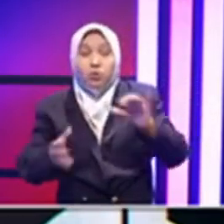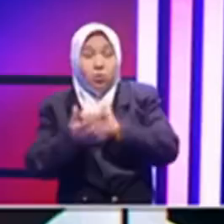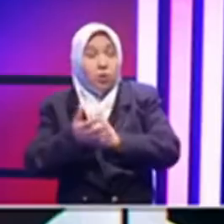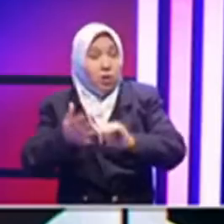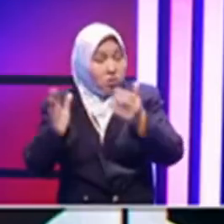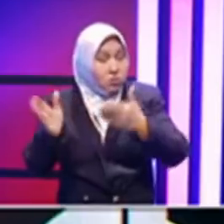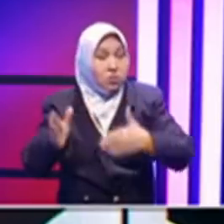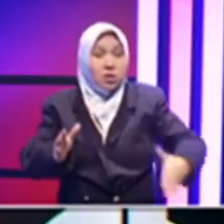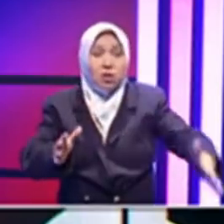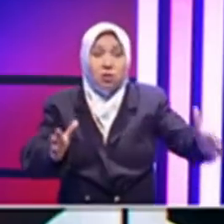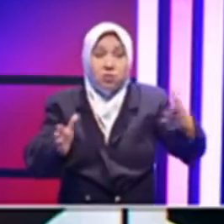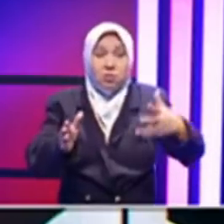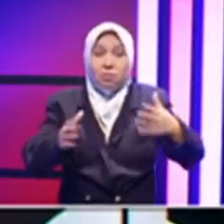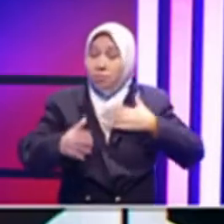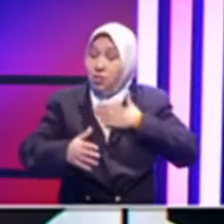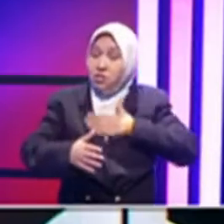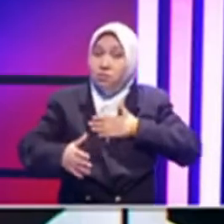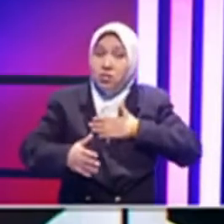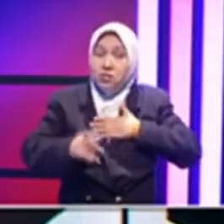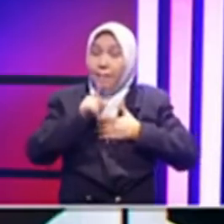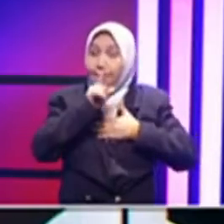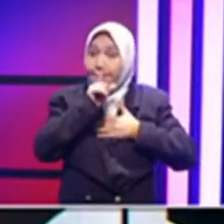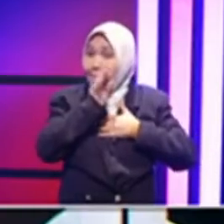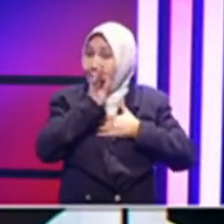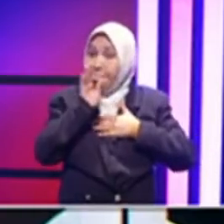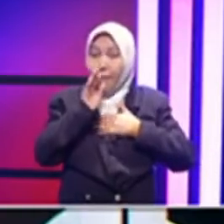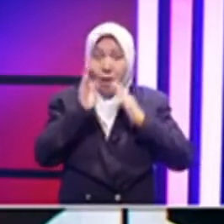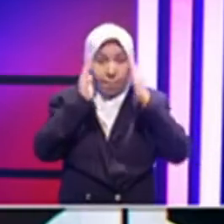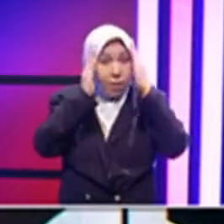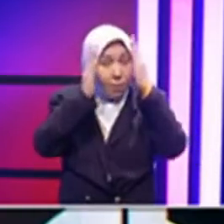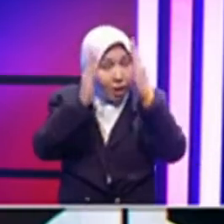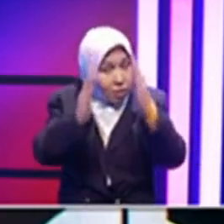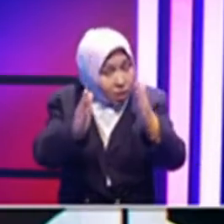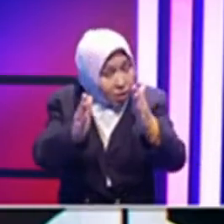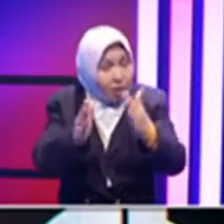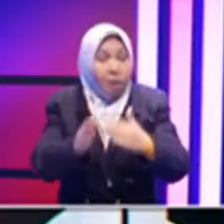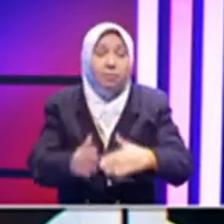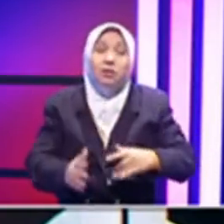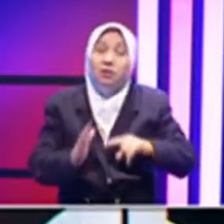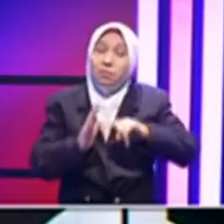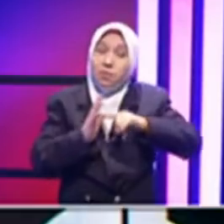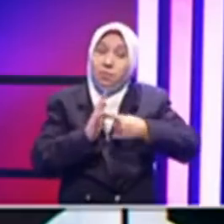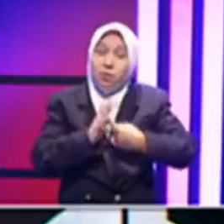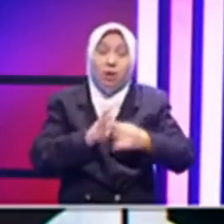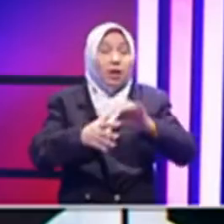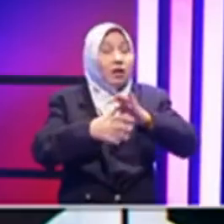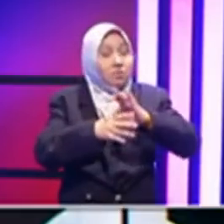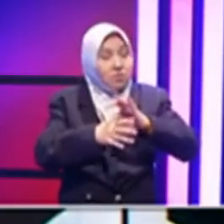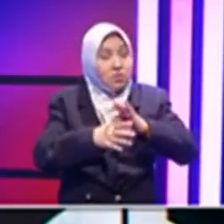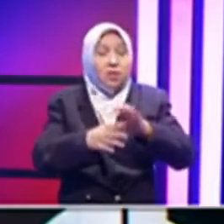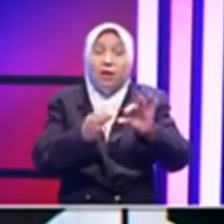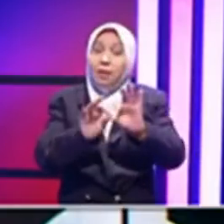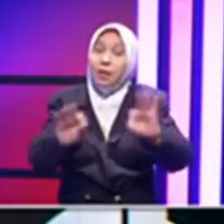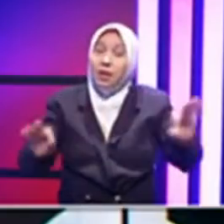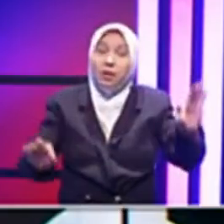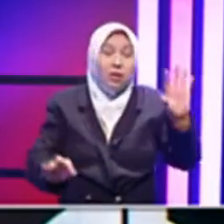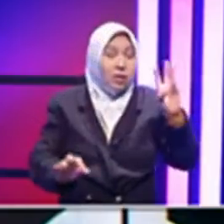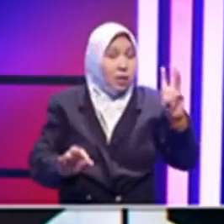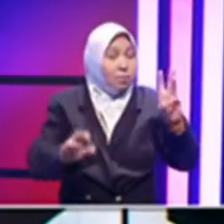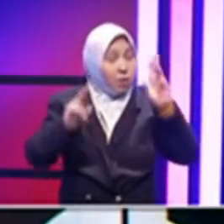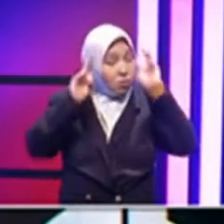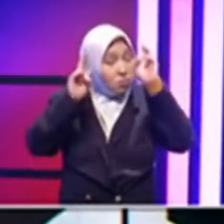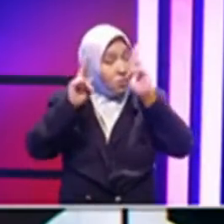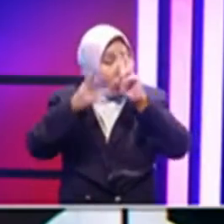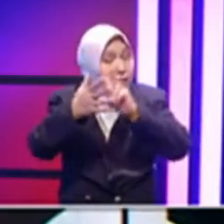setkan, okey sila diam kejap, sila beri perhatian. Dan bermulalah isinya dalam ayat yang keenam yang Ustaz baca awal